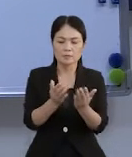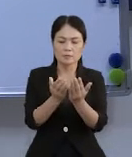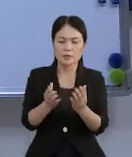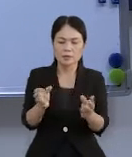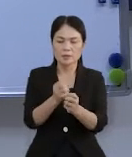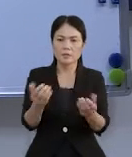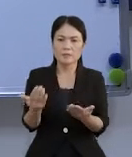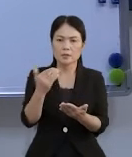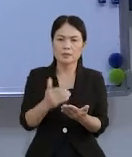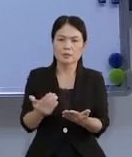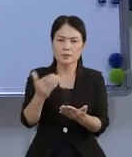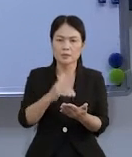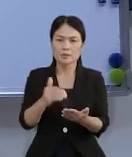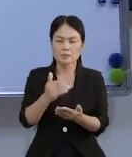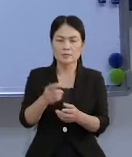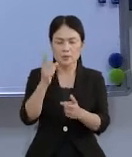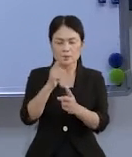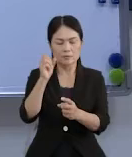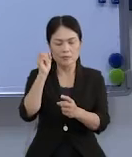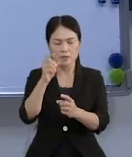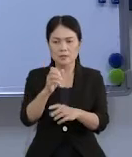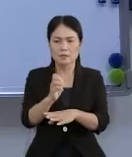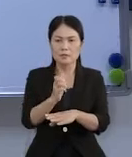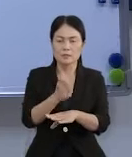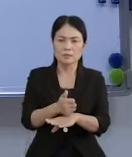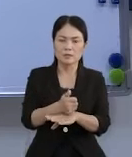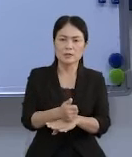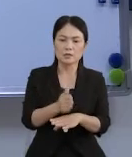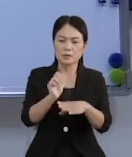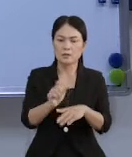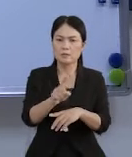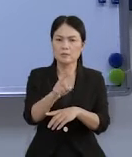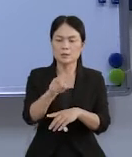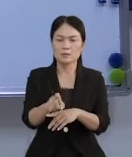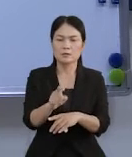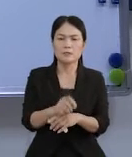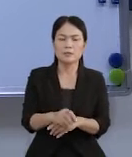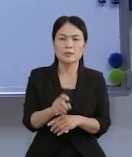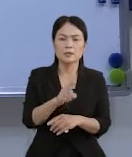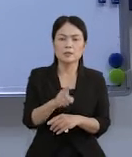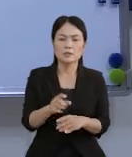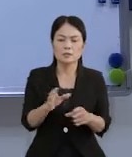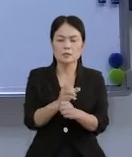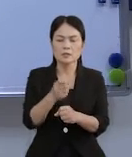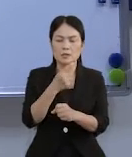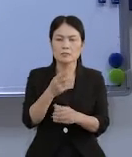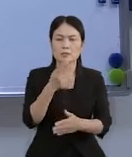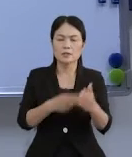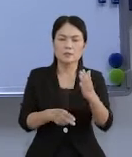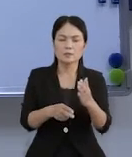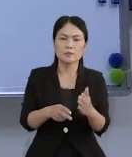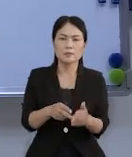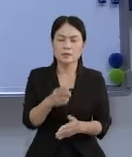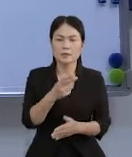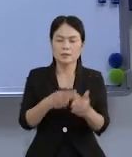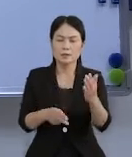an đại ban chà đang xa đang bay vô nơi protein chấm nào luôn thà ta protein chấm nào cái ban prap ấy dương